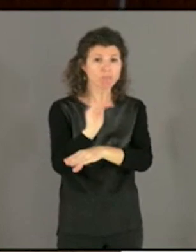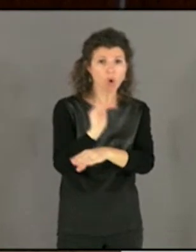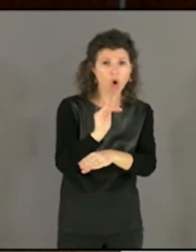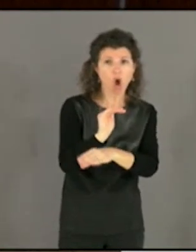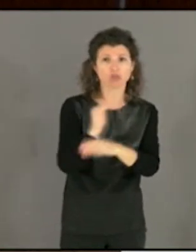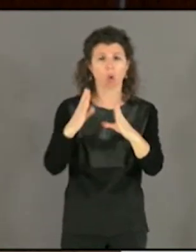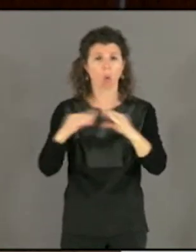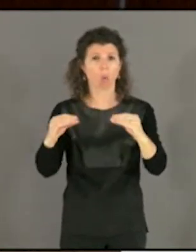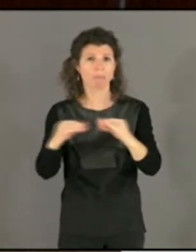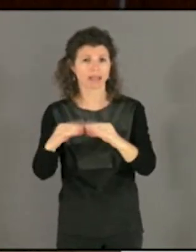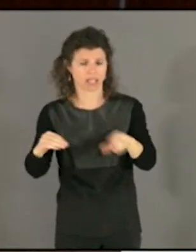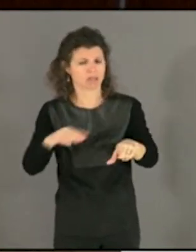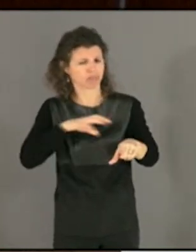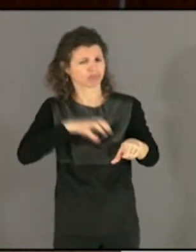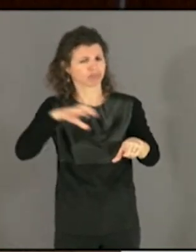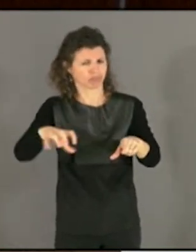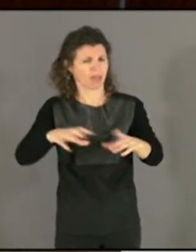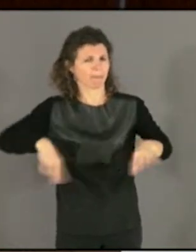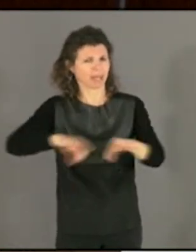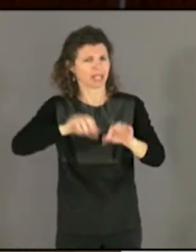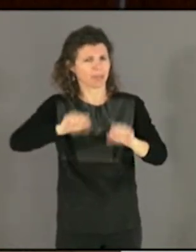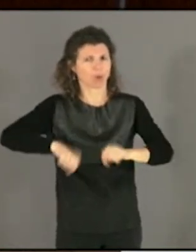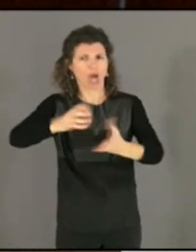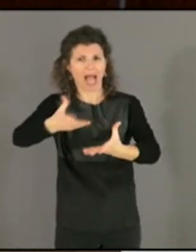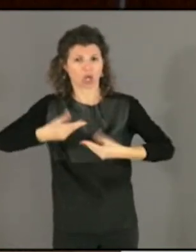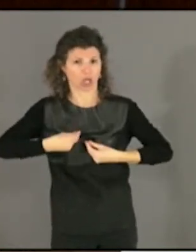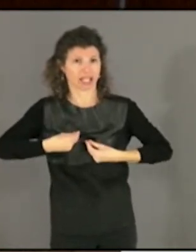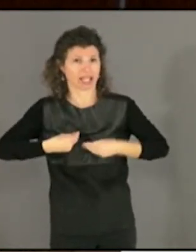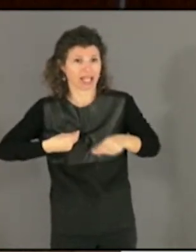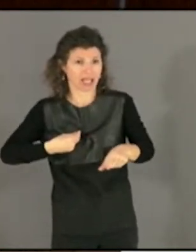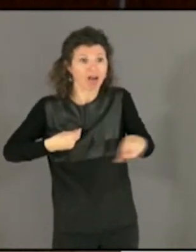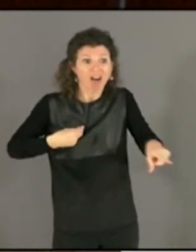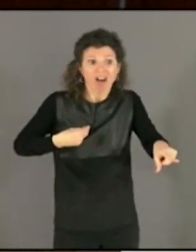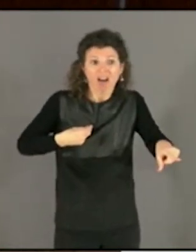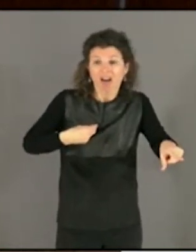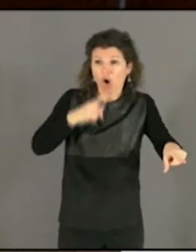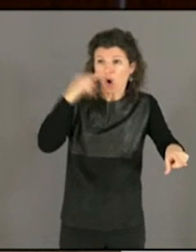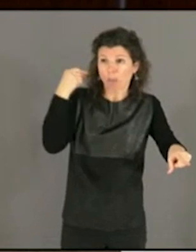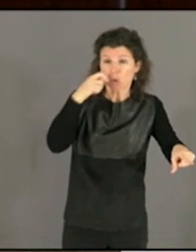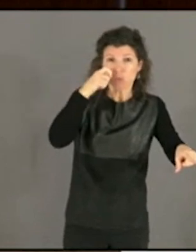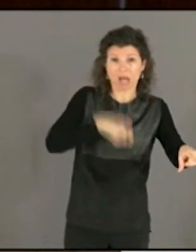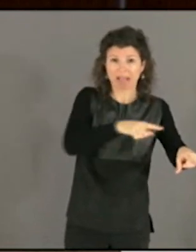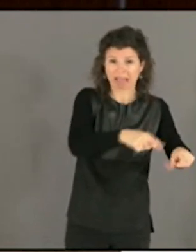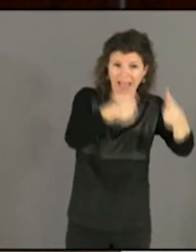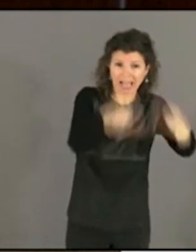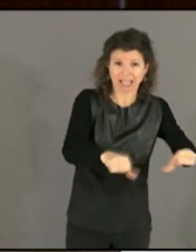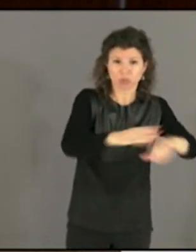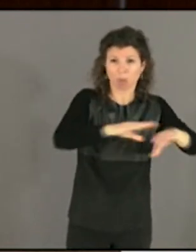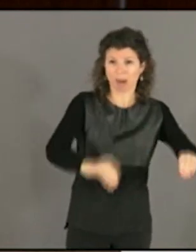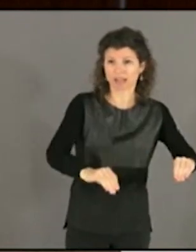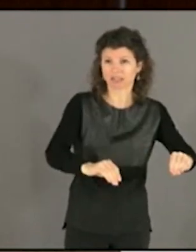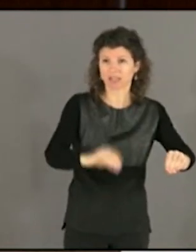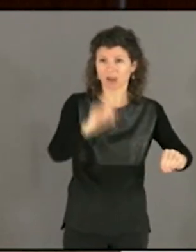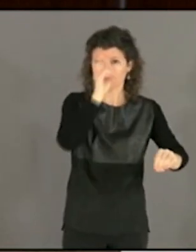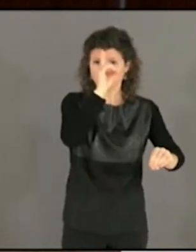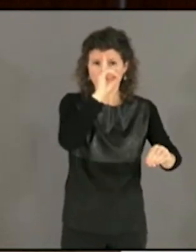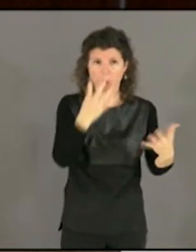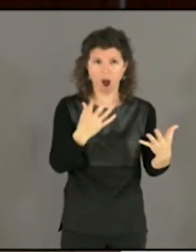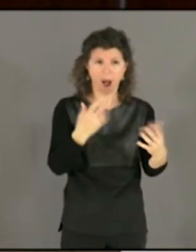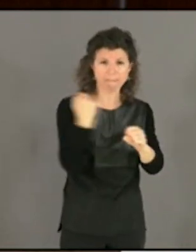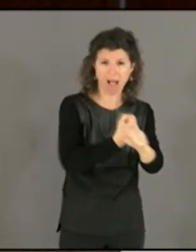accueillir. Ces hommes qui, eux, restent sur le terrain pour se battre. C'est une belle leçon aussi